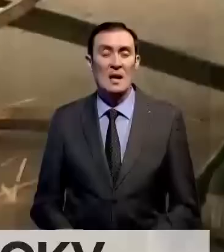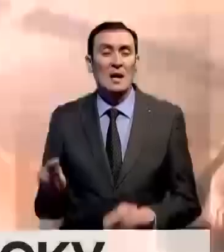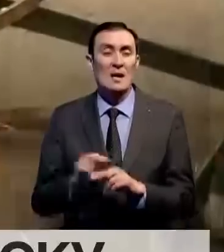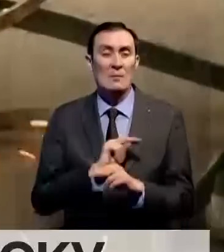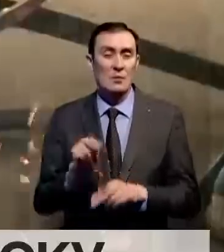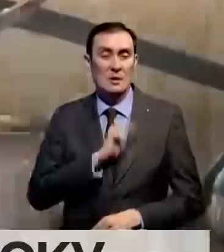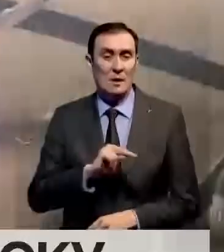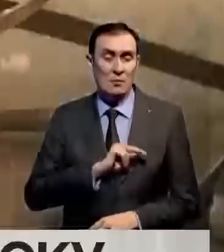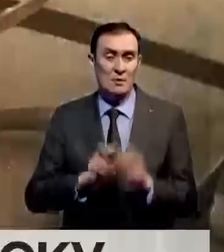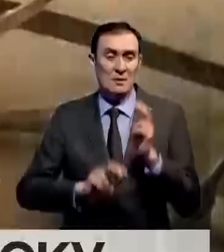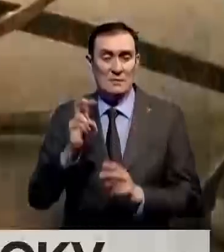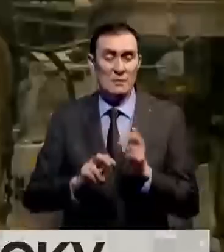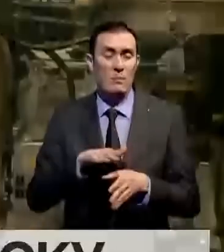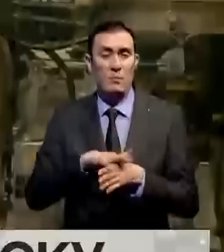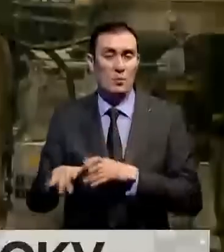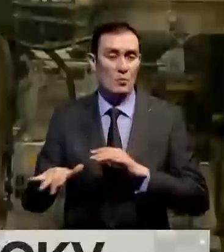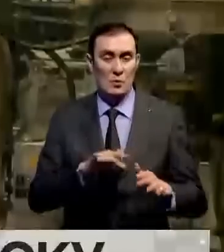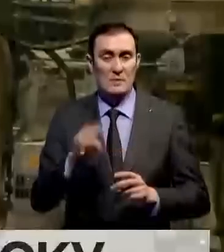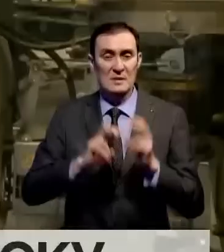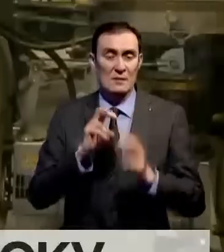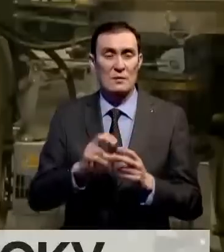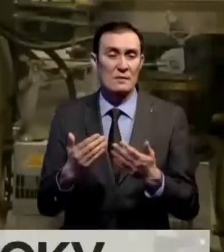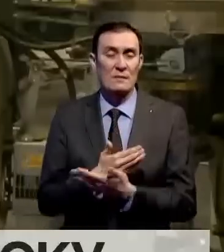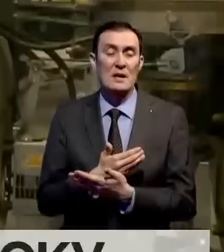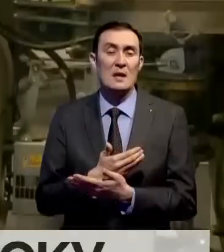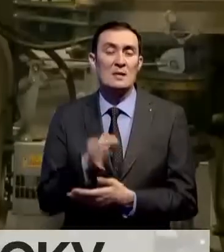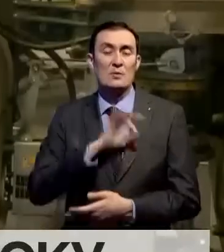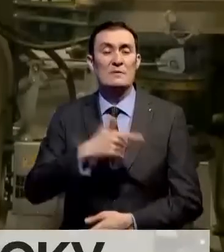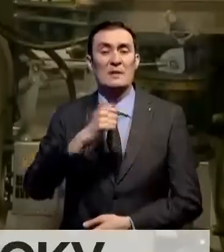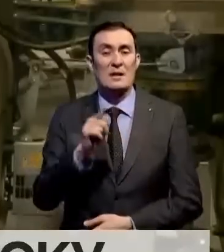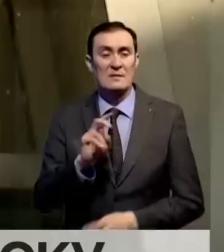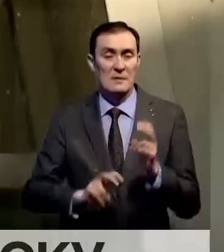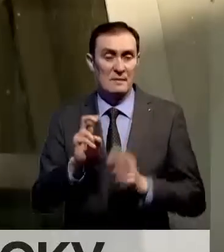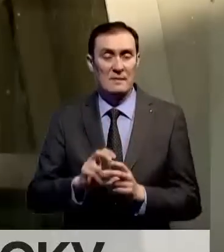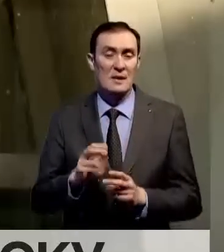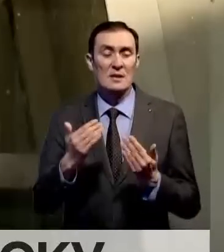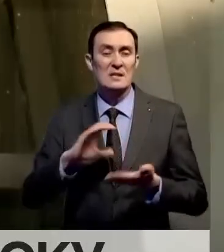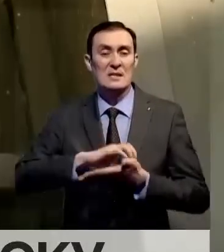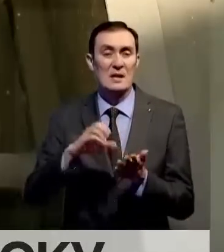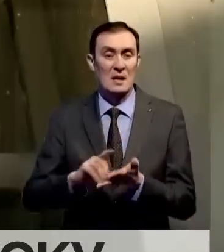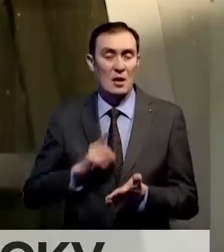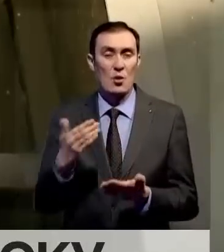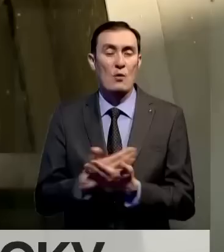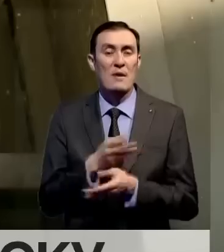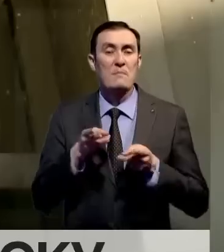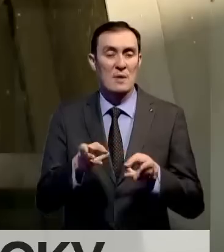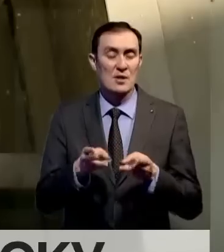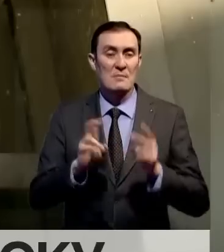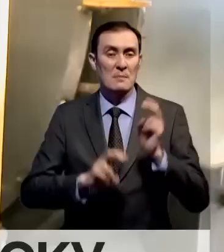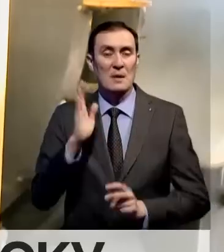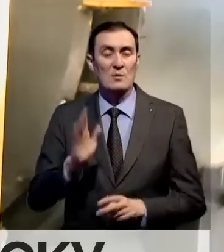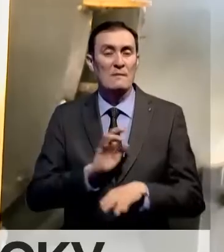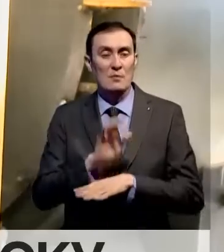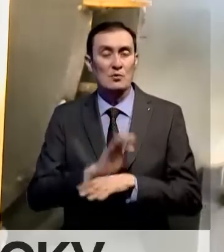Ремонтные работы на объекте идут полным ходом. Завод перешел с мазута на газ. В производственных цехах установлены новые печи. Предприятие